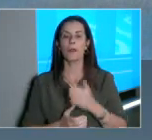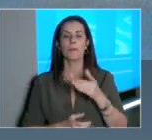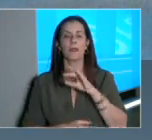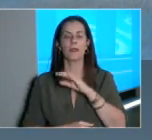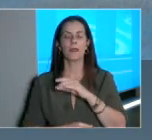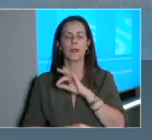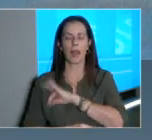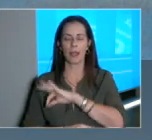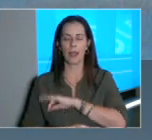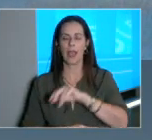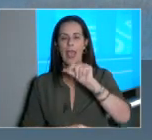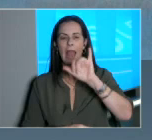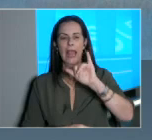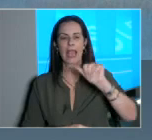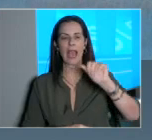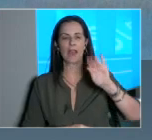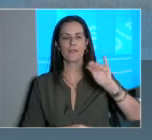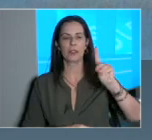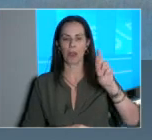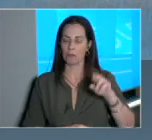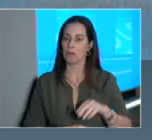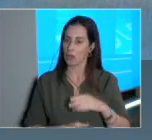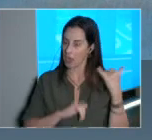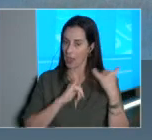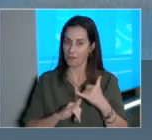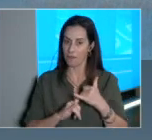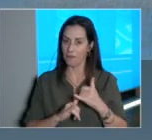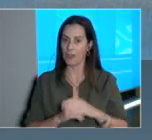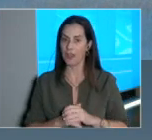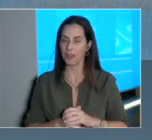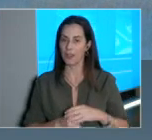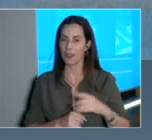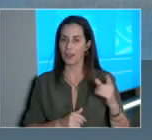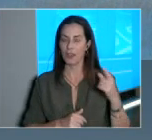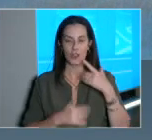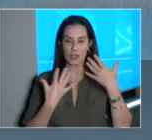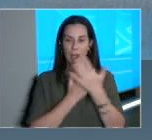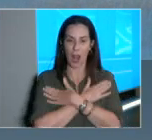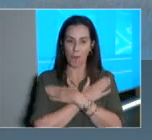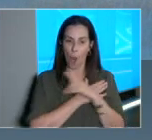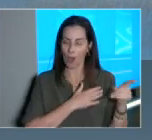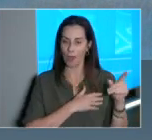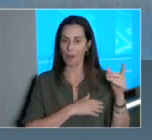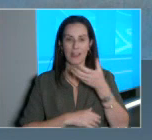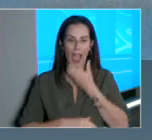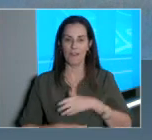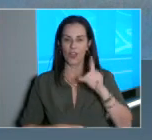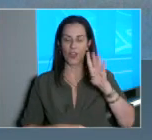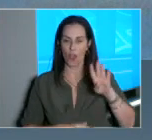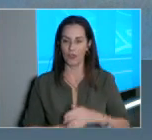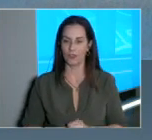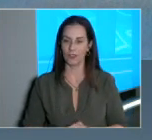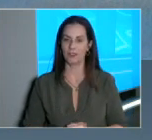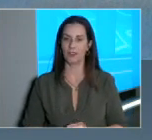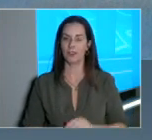ביתנו. בוקר טוב, בוקר טוב. הברקתם היום בתוכנית, הבאתם את שבט דוב המערות שידבר על מרוקאים. זה פשוט מדהים. כן,